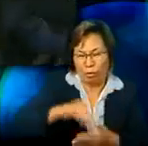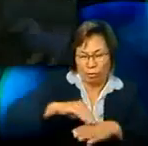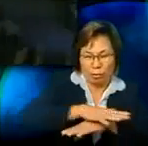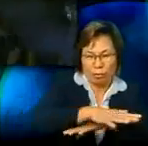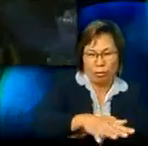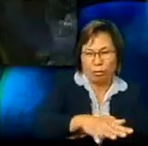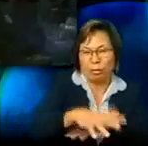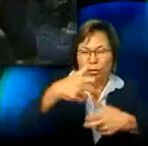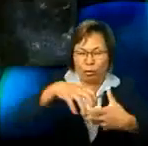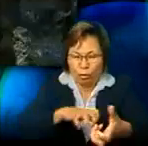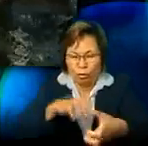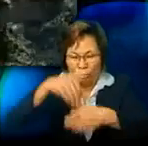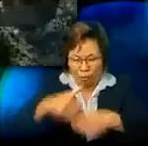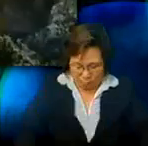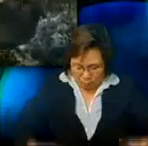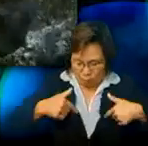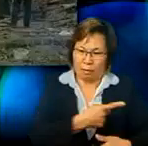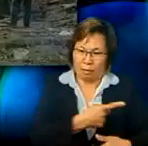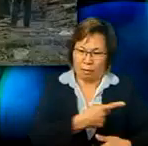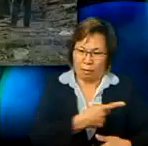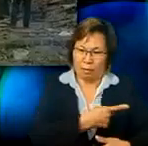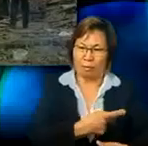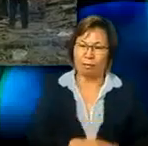meninggalkan parut dalam kehidupan kita.